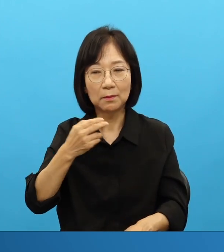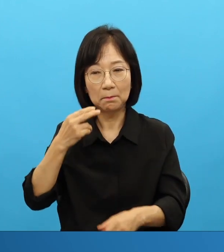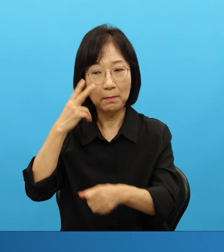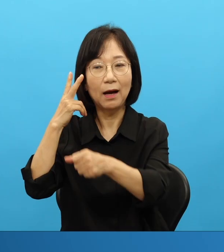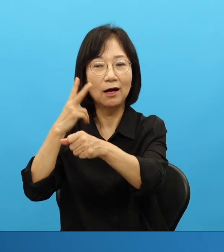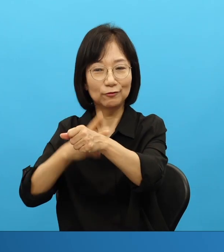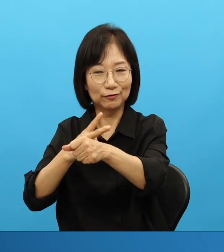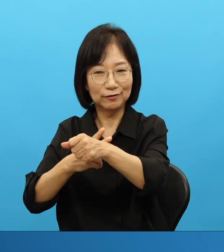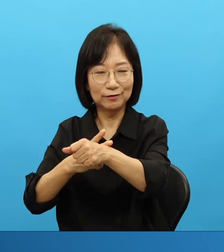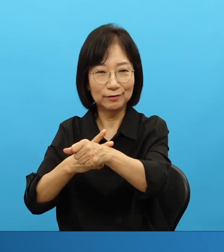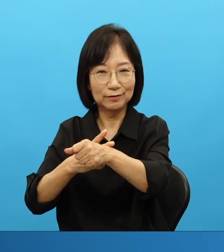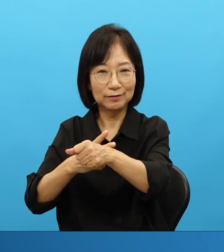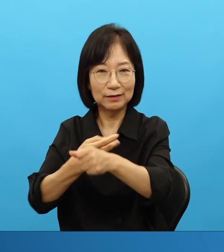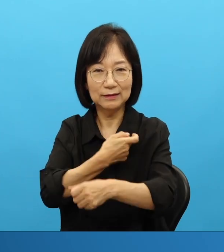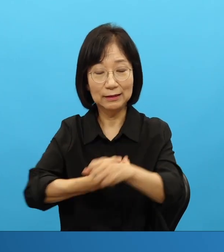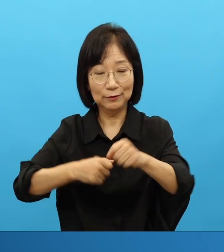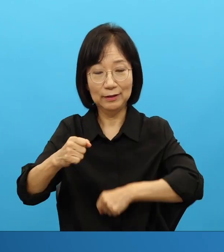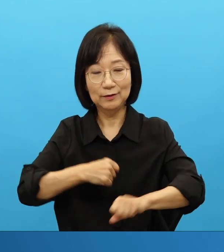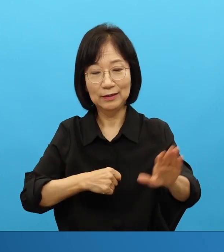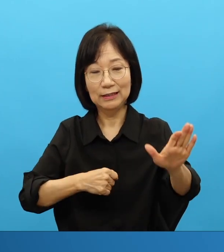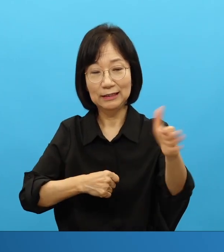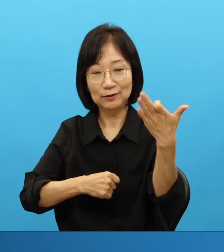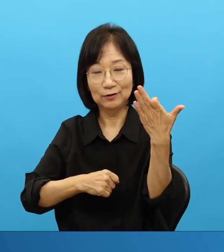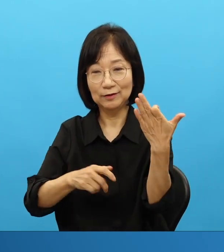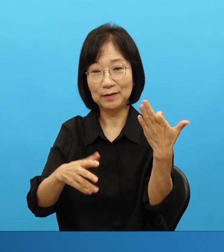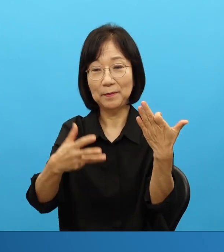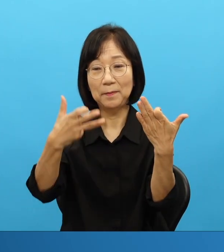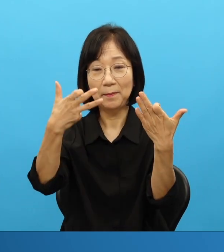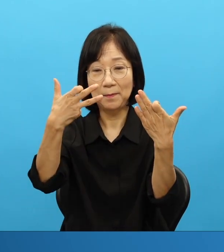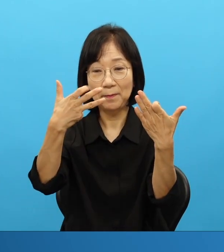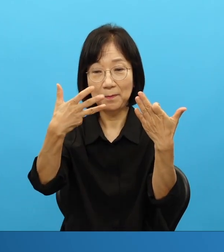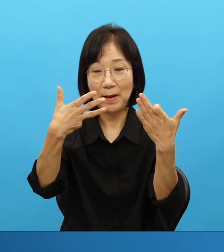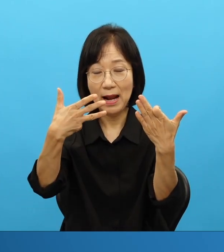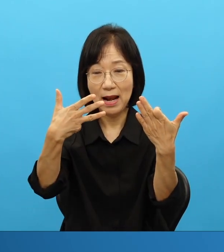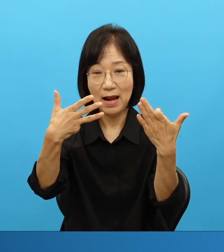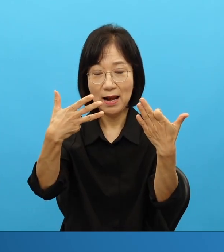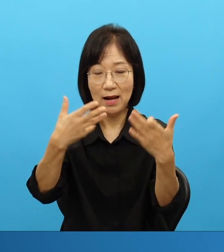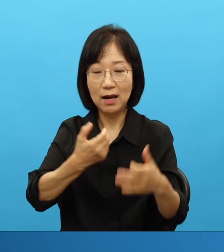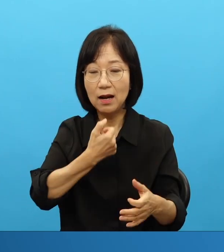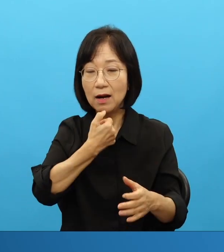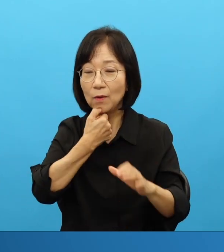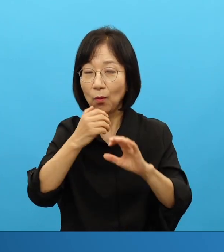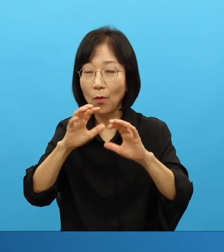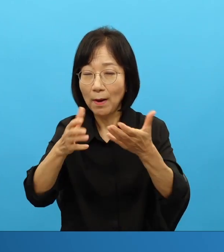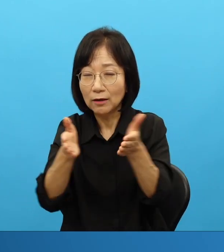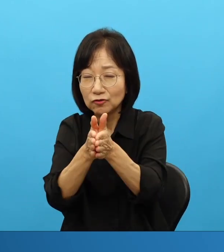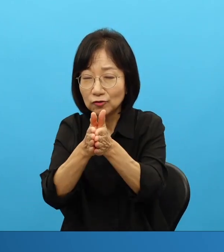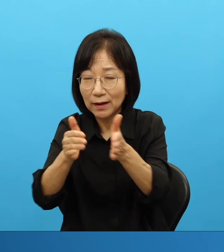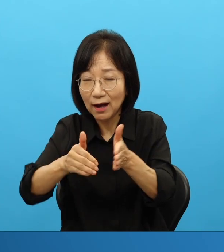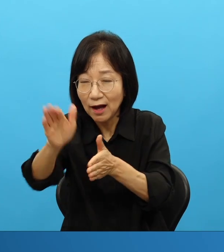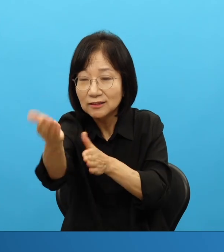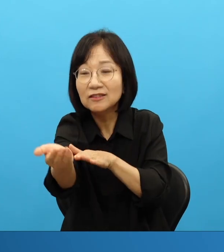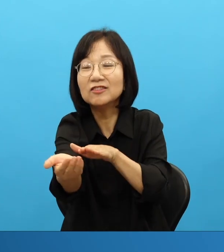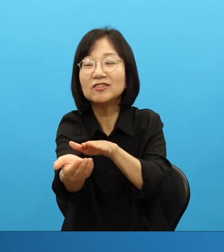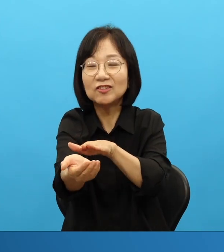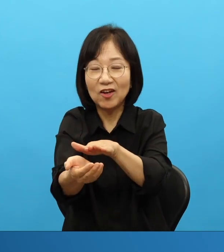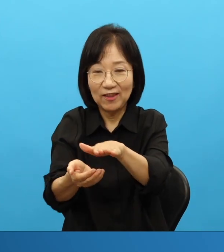사도행전 19장 8절에 로마로 가기 전에 Acts 19:8, before he headed to